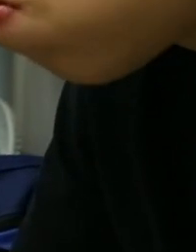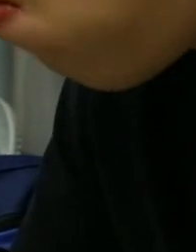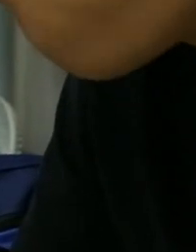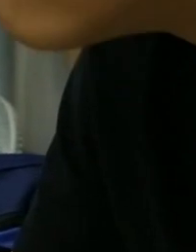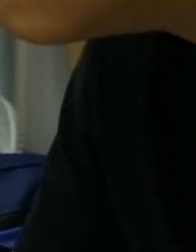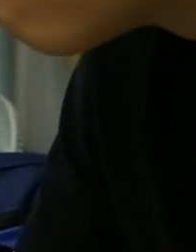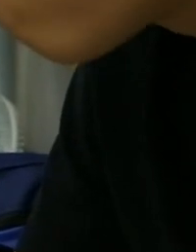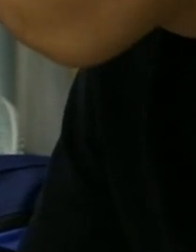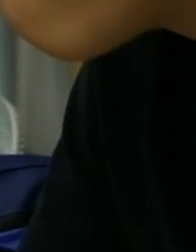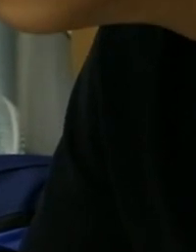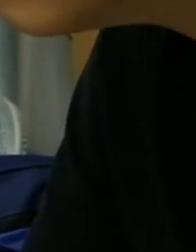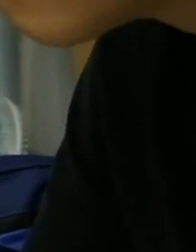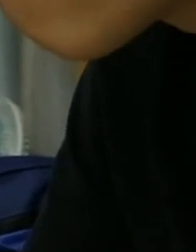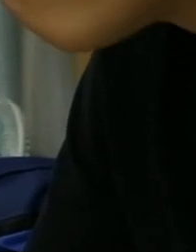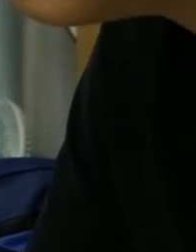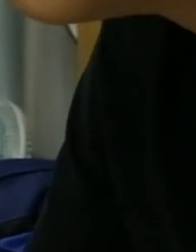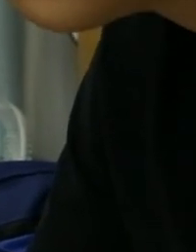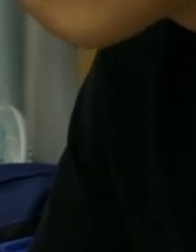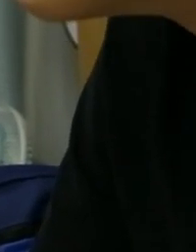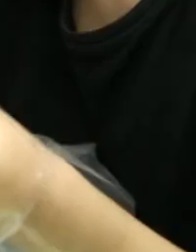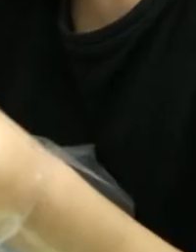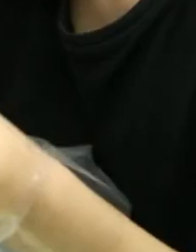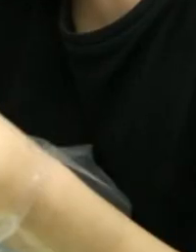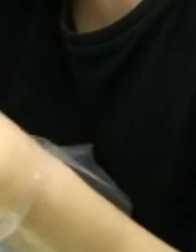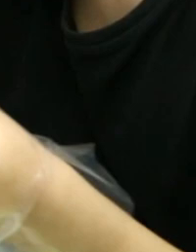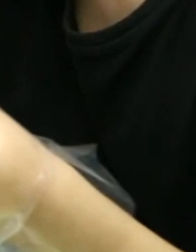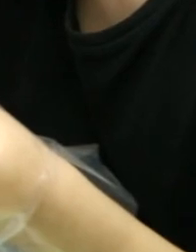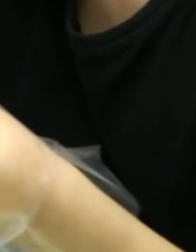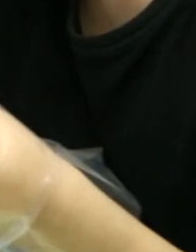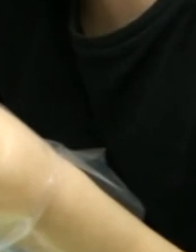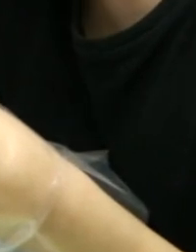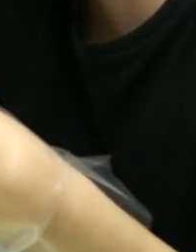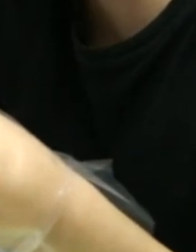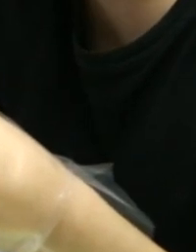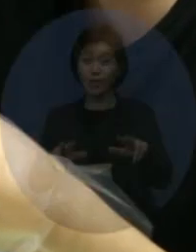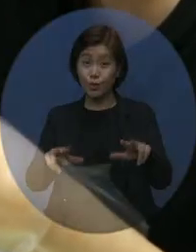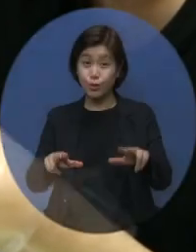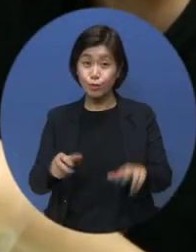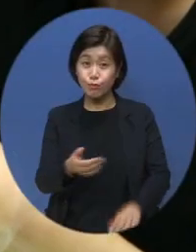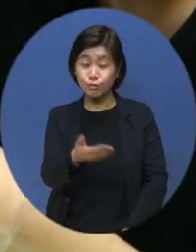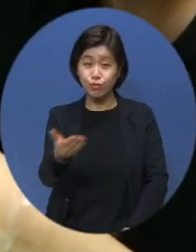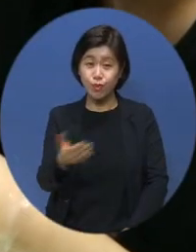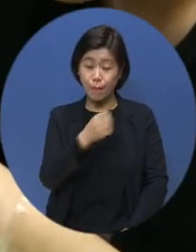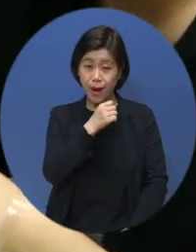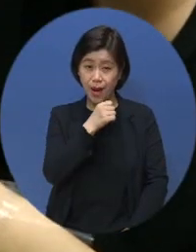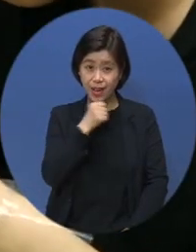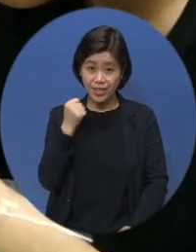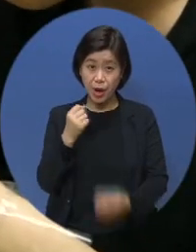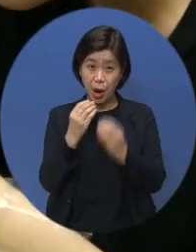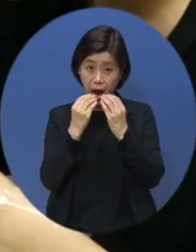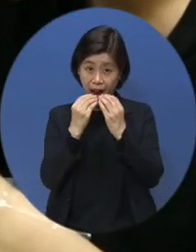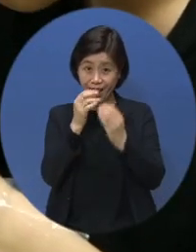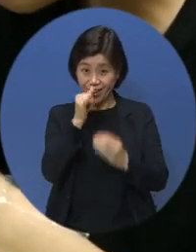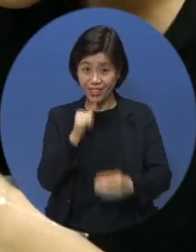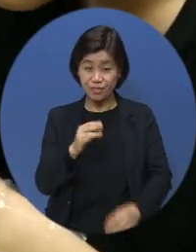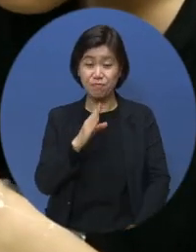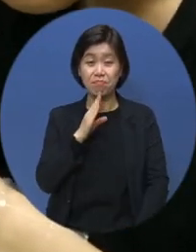만일 향남 에서도 잘 하시오 지금 되게 맛있게 드신 에